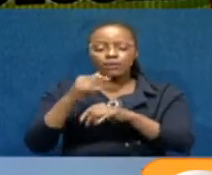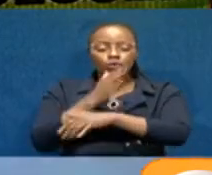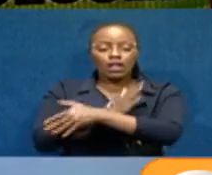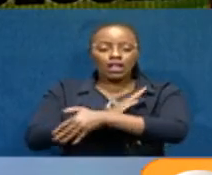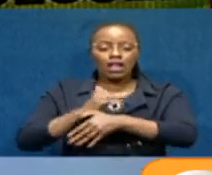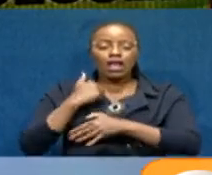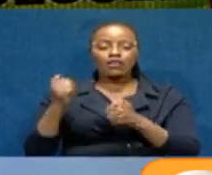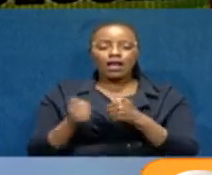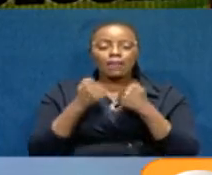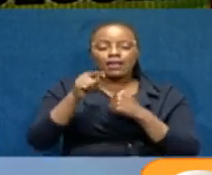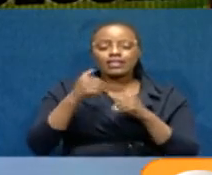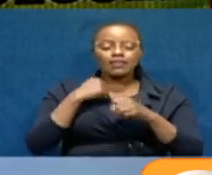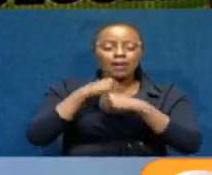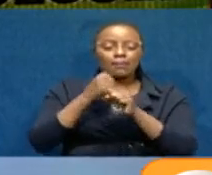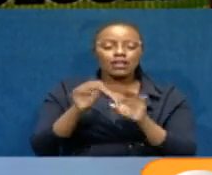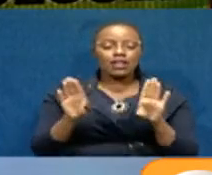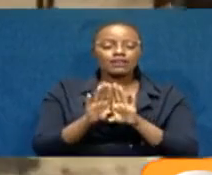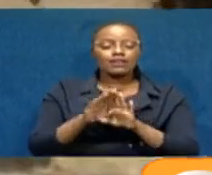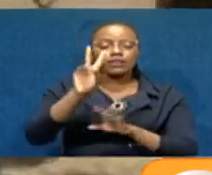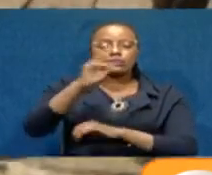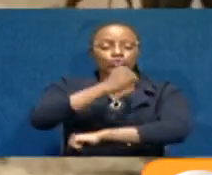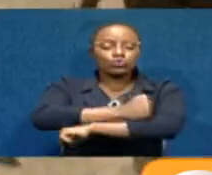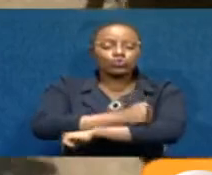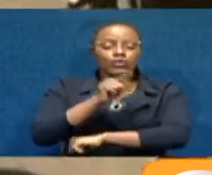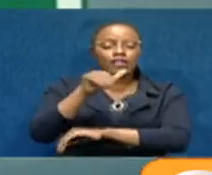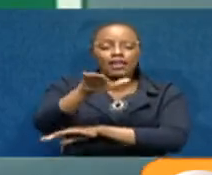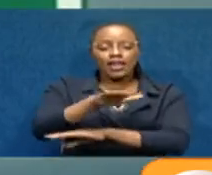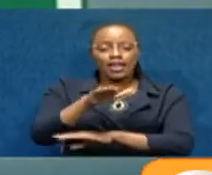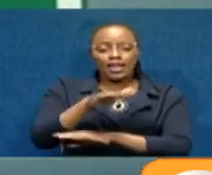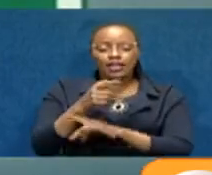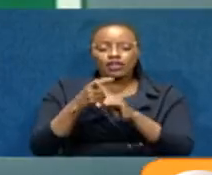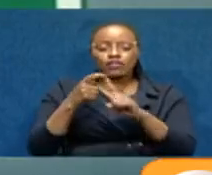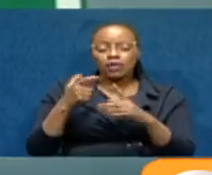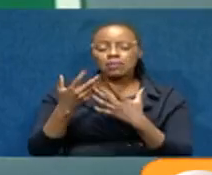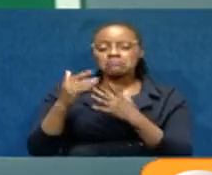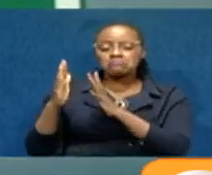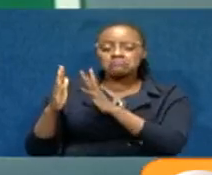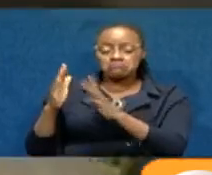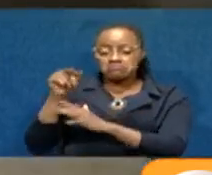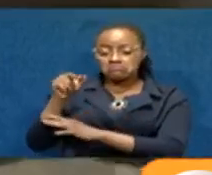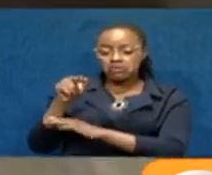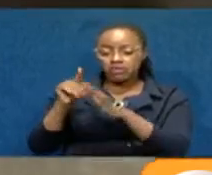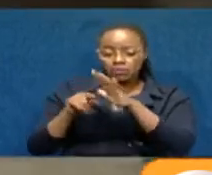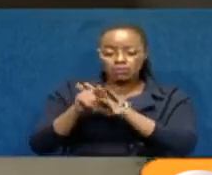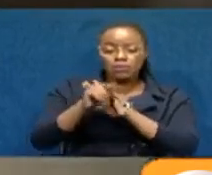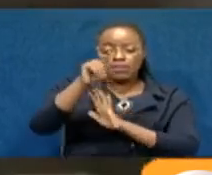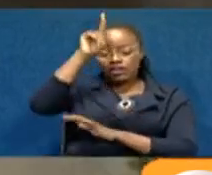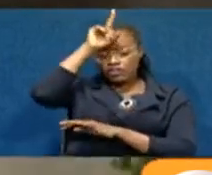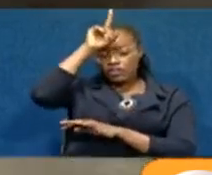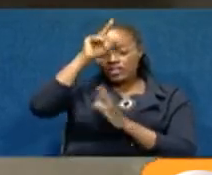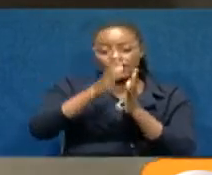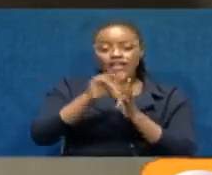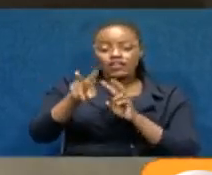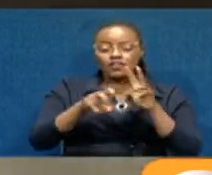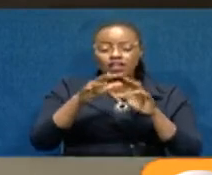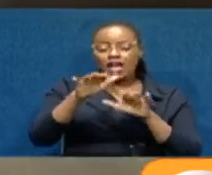hii leo. Hali hii ilisababisha kufungwa kwa shule mbili katika eneo hilo. Kwa mujibu wa maafisa wa usalama, wavamizi waliingia katika kijiji hicho na